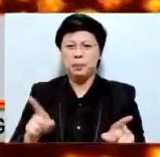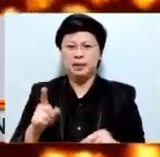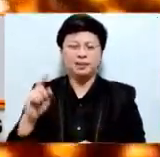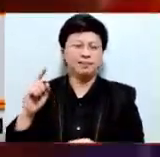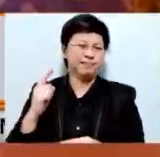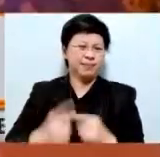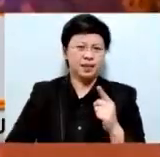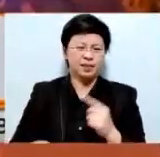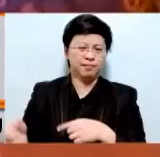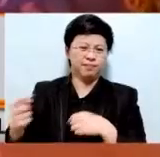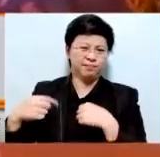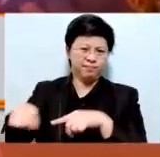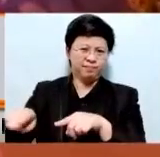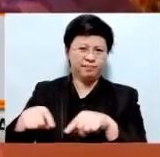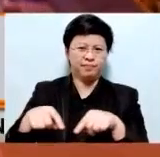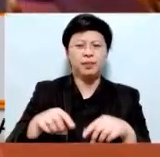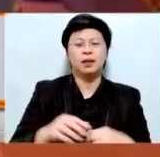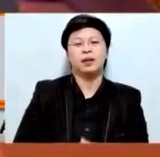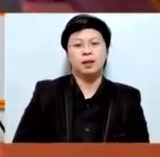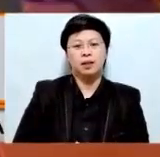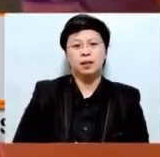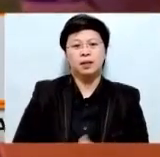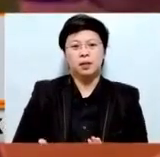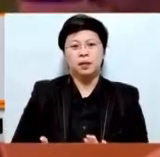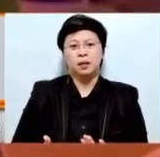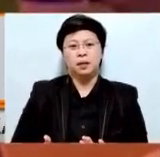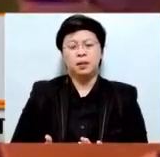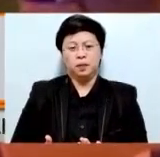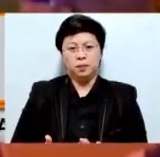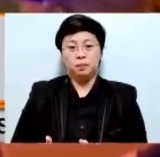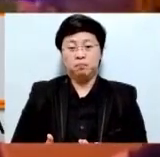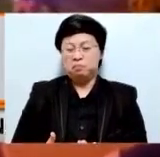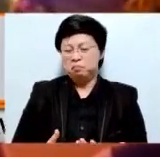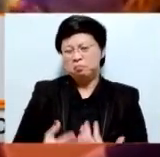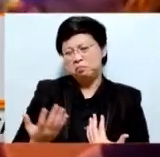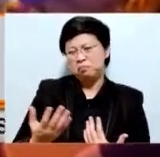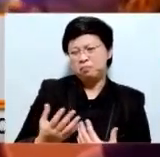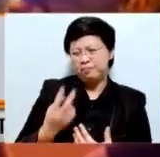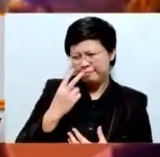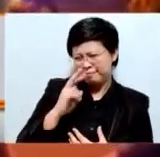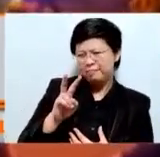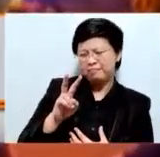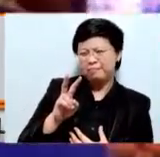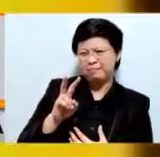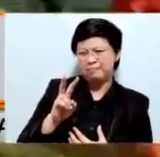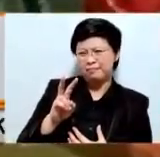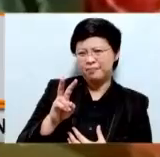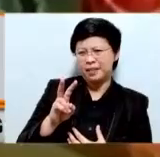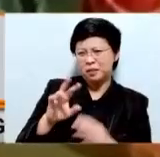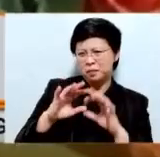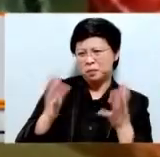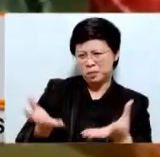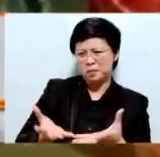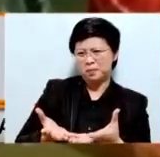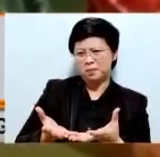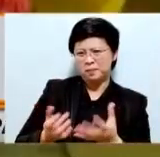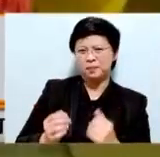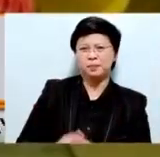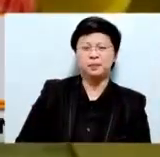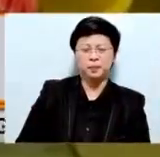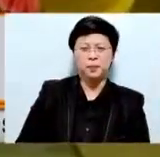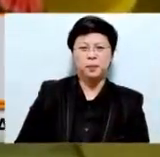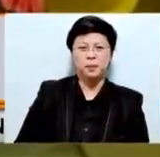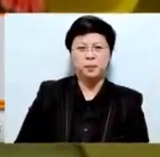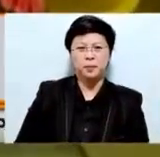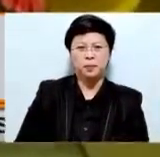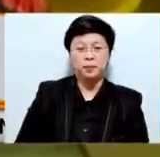panahon. Kaya kahit kaunti man lang, no, a little of glimpse of the world. Bukod sa world tourist spots,